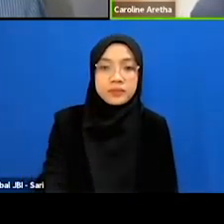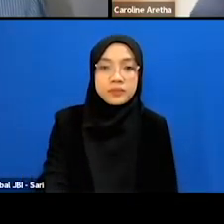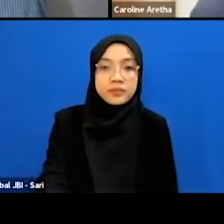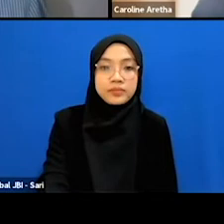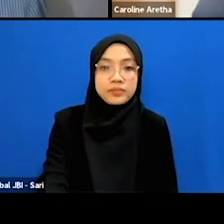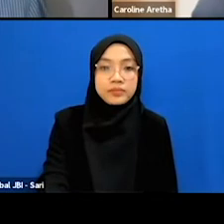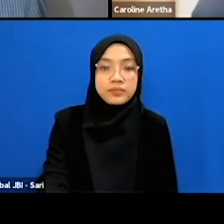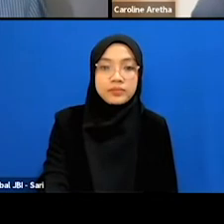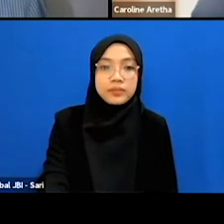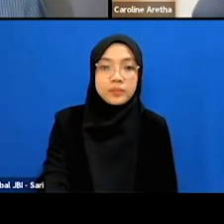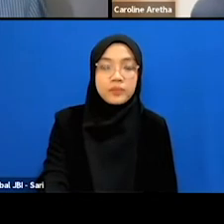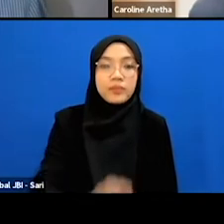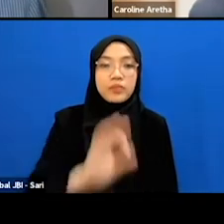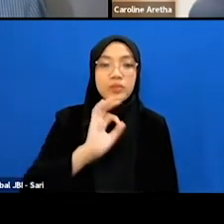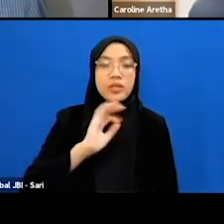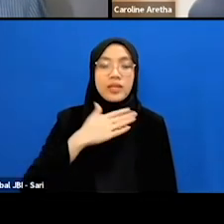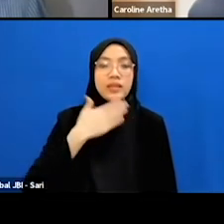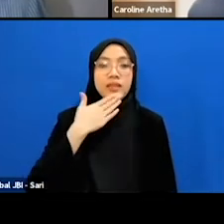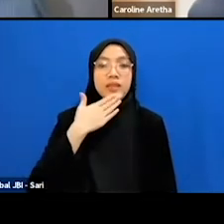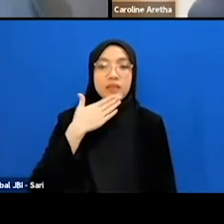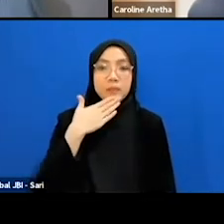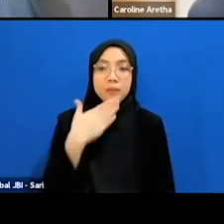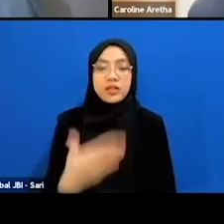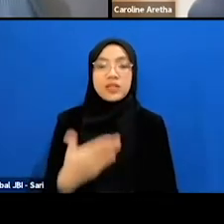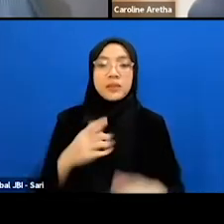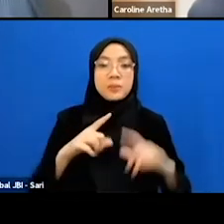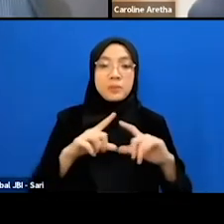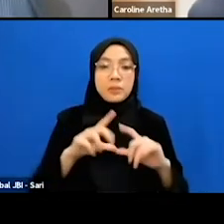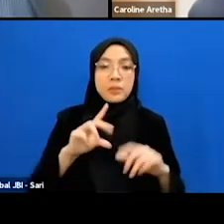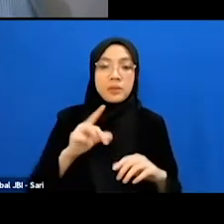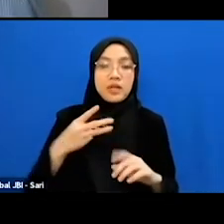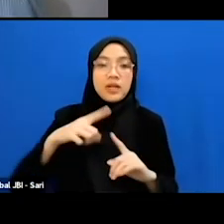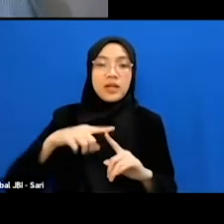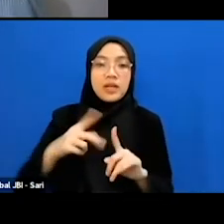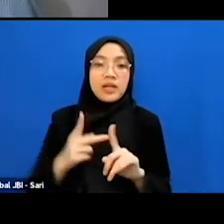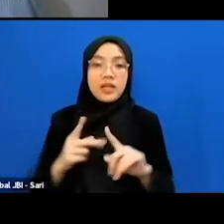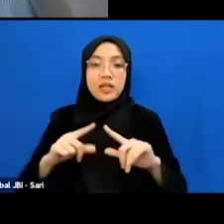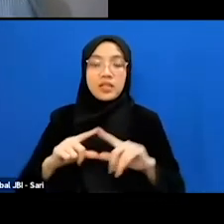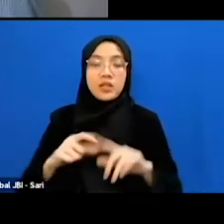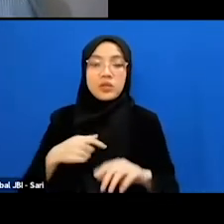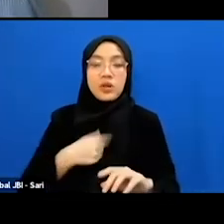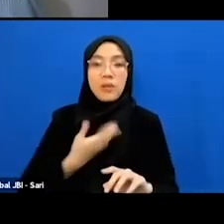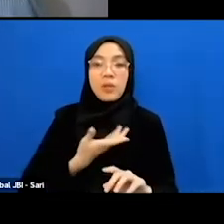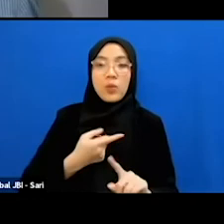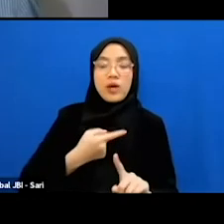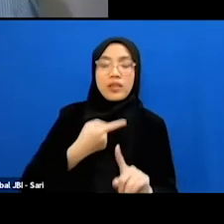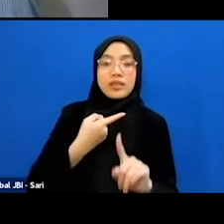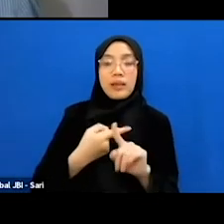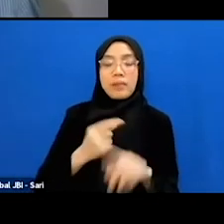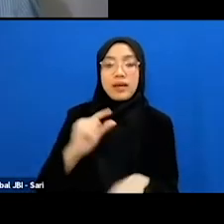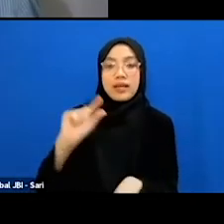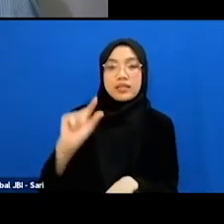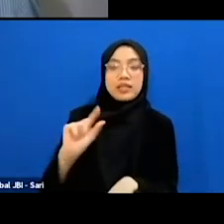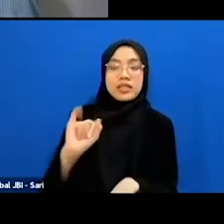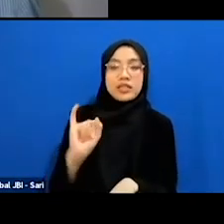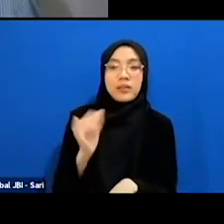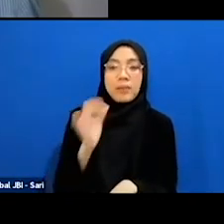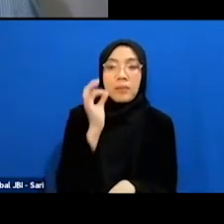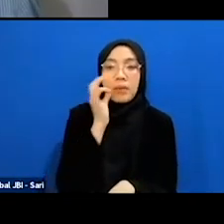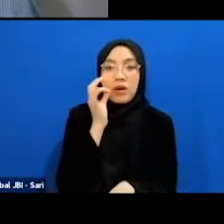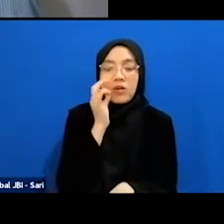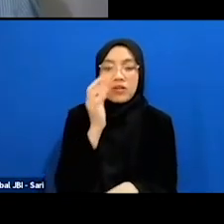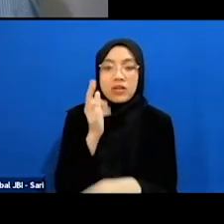ya terima kasih mereka Mungkin saya juga ingin menambahkan sedikit bawah mangsa